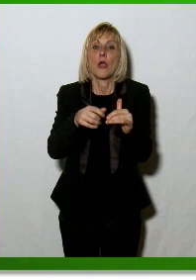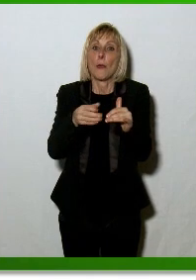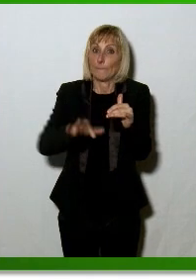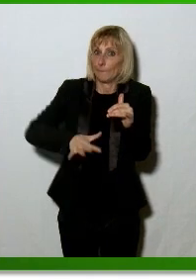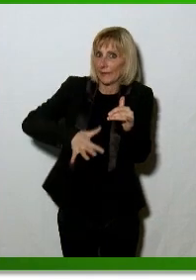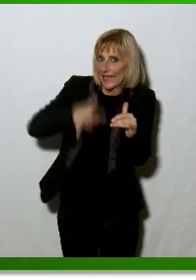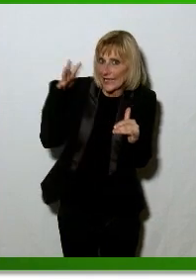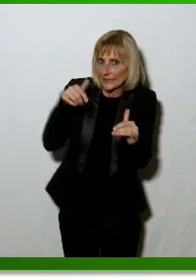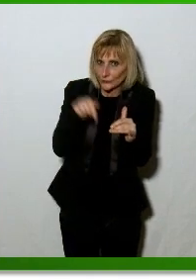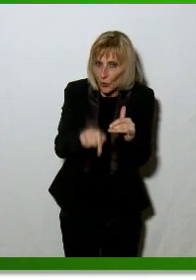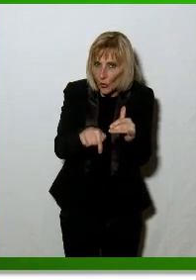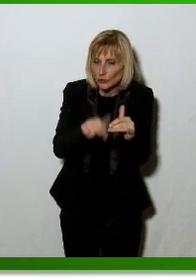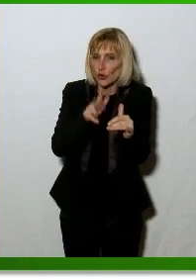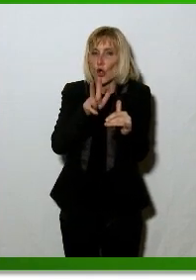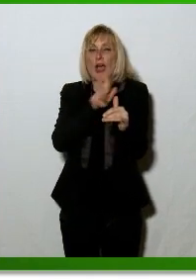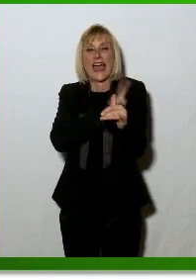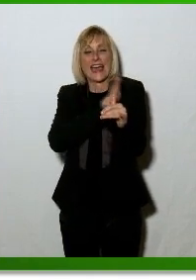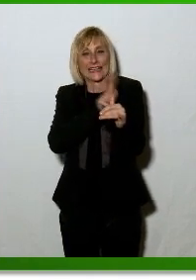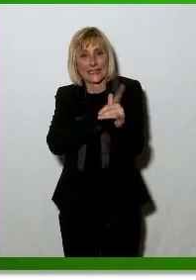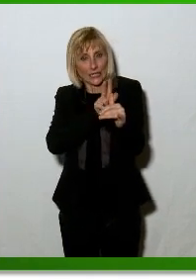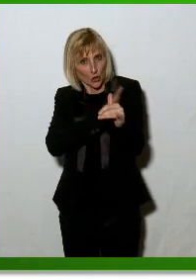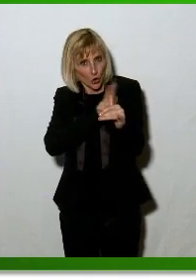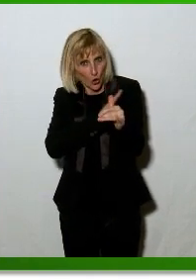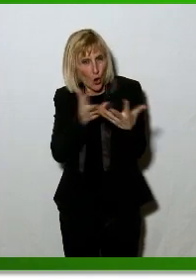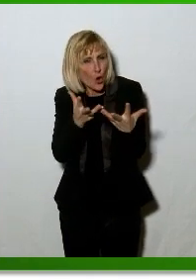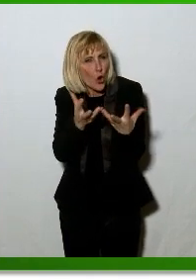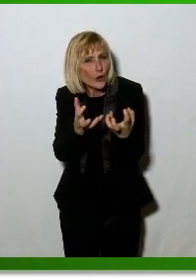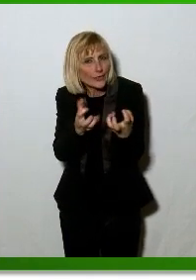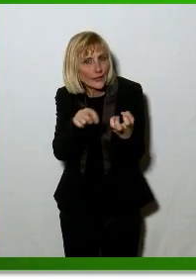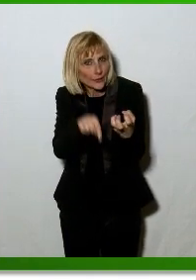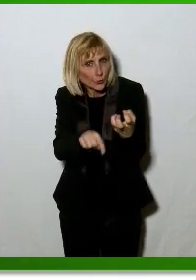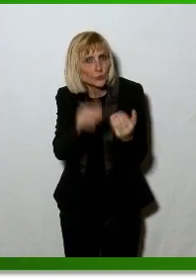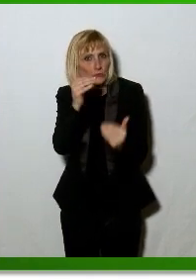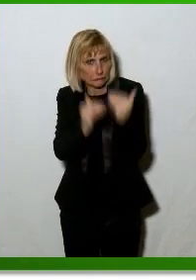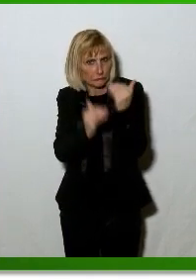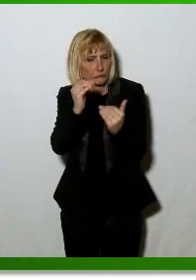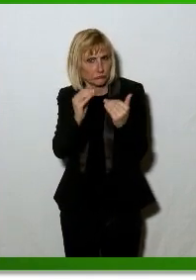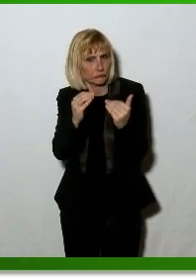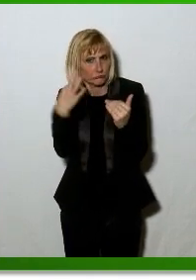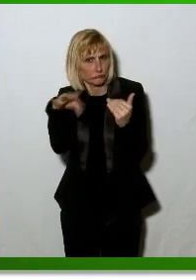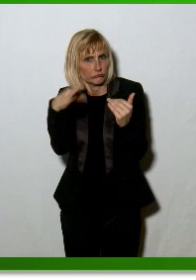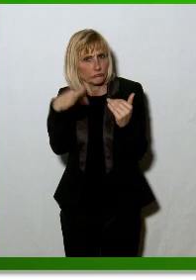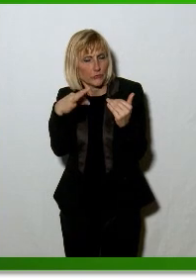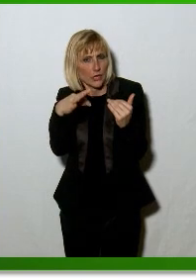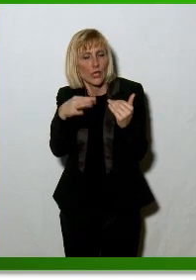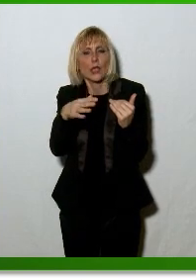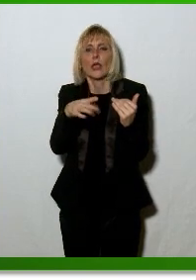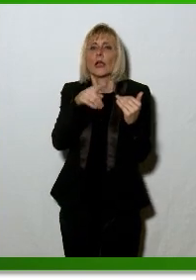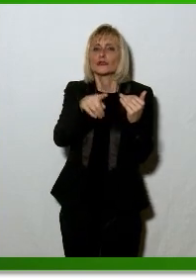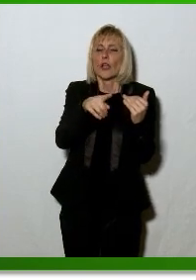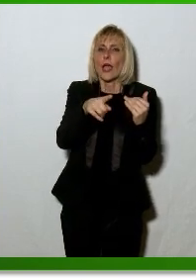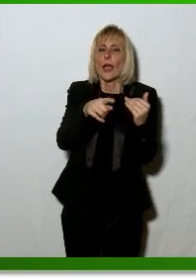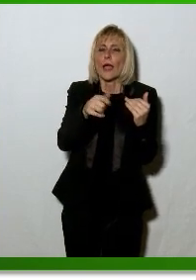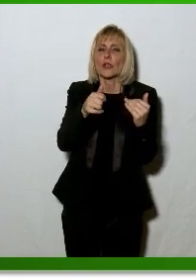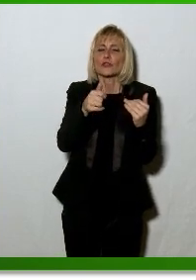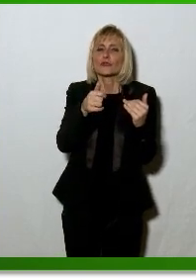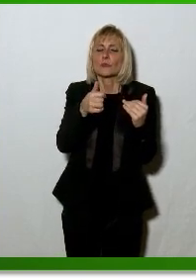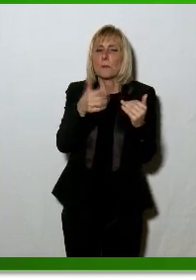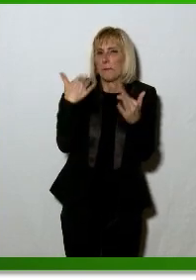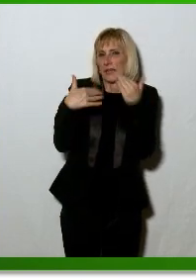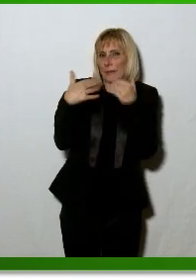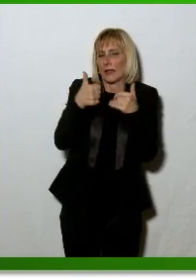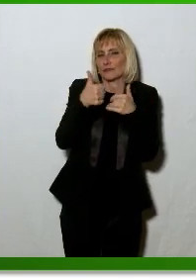prezioso ricco di contenuti anche di alto livello con meno di un centinaio di partecipanti